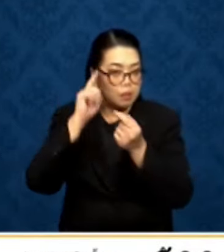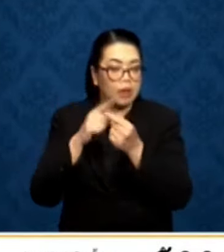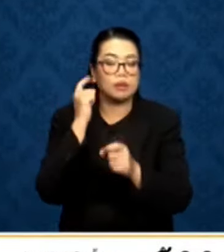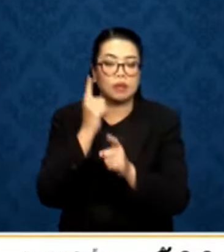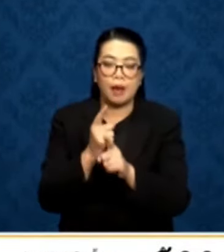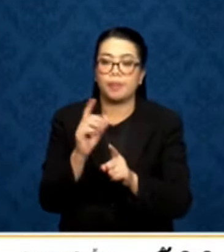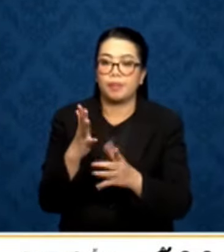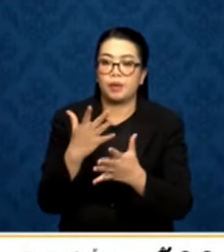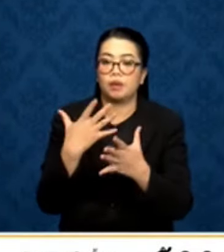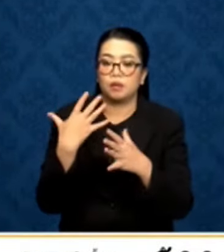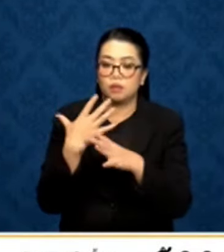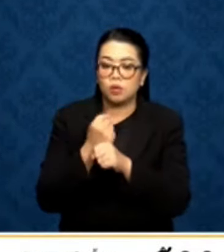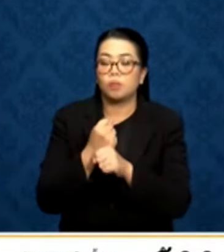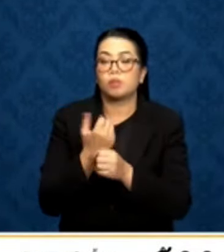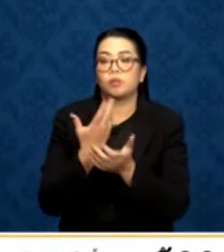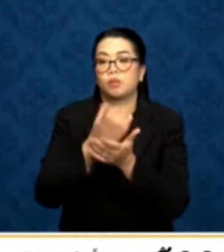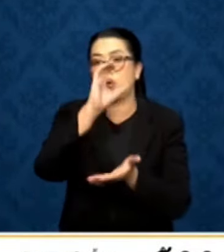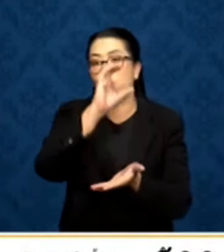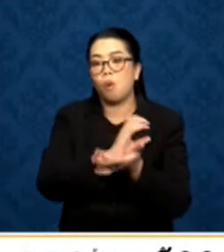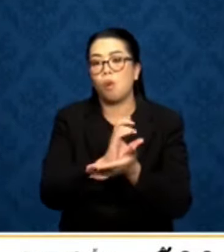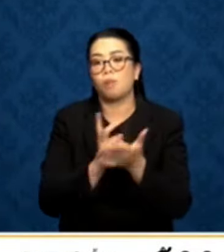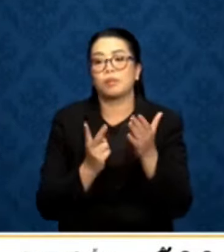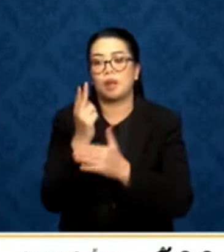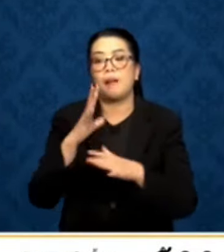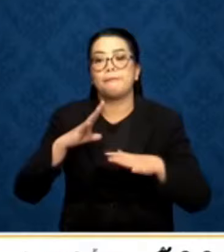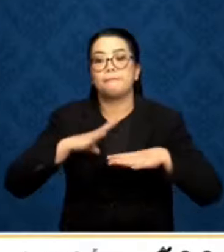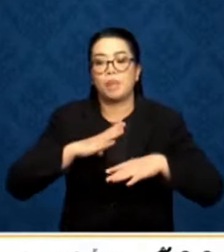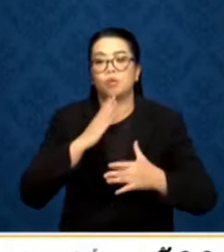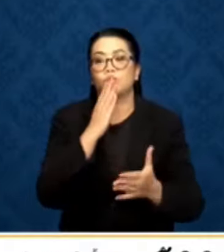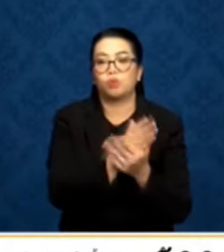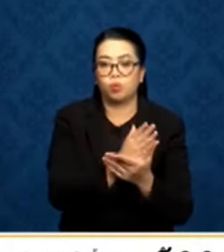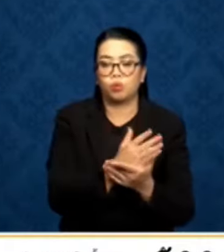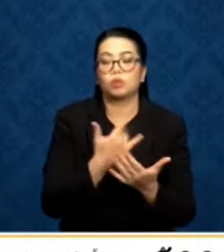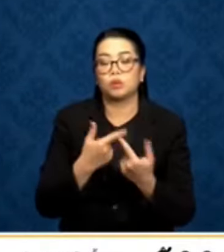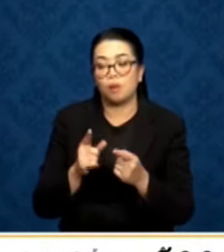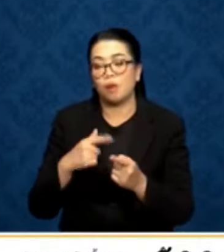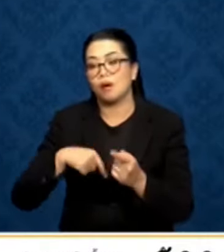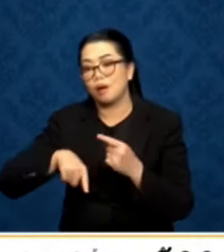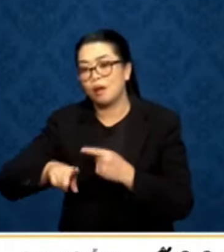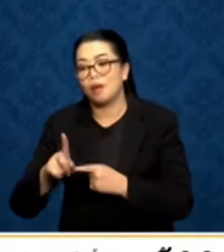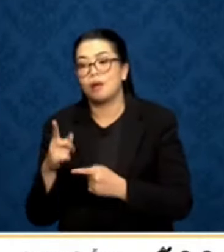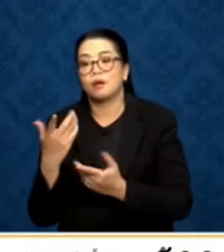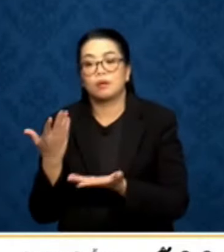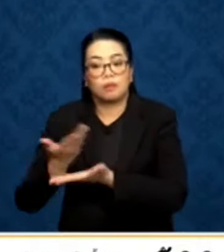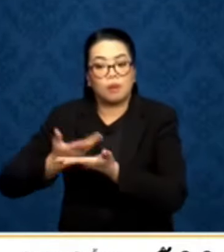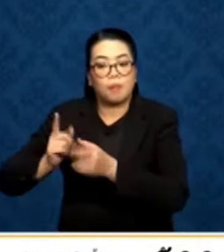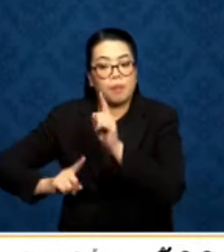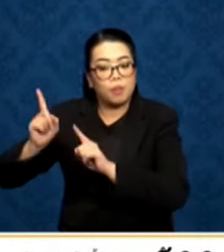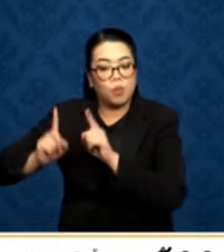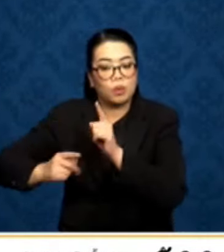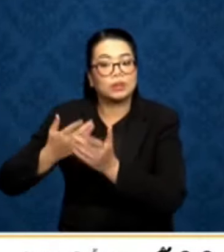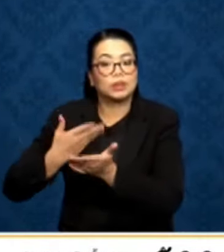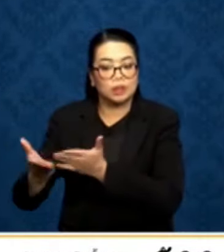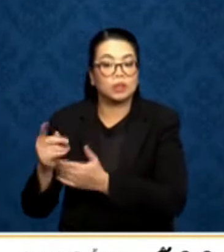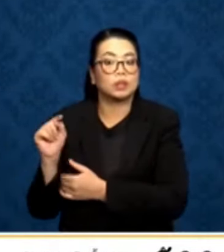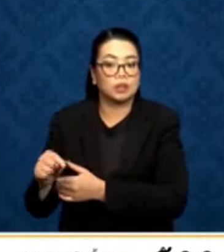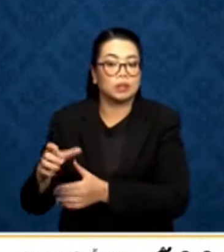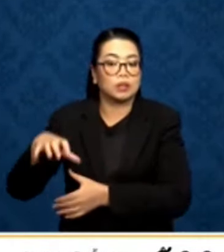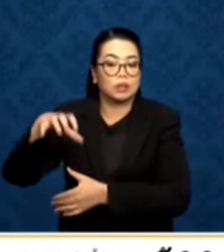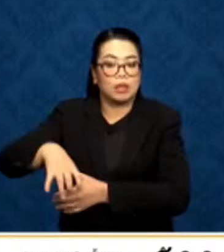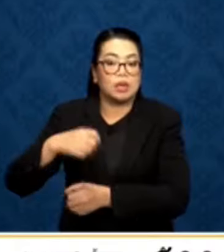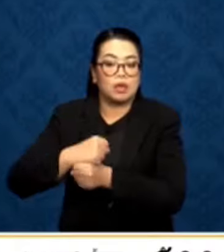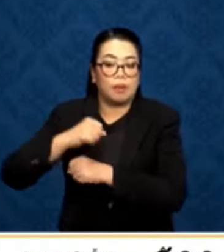จนทำให้งบเอ่องบที่ได้รับนั้นต้องขอพับไปต้องเรียนว่าในช่วงที่ได้มีการประมูลแล้วก็จัดซื้อจัดจ้างนะครับ